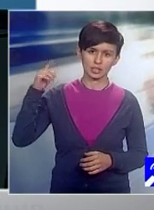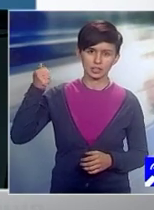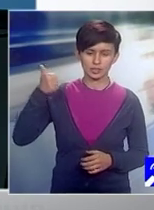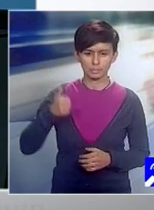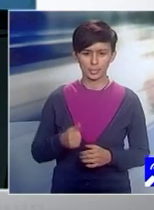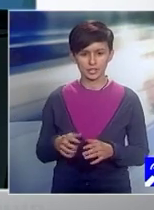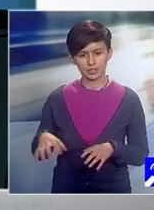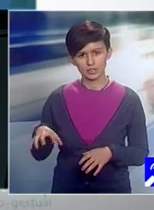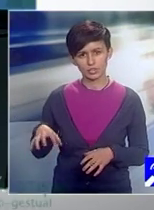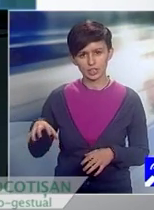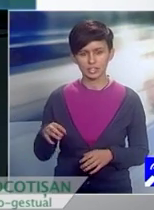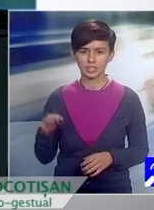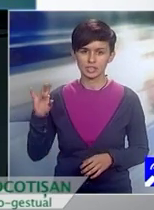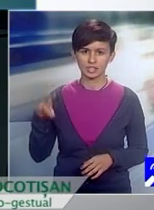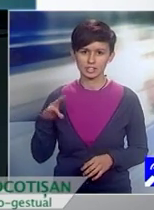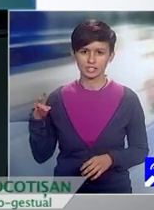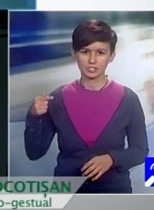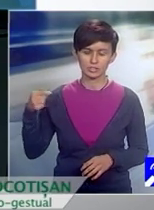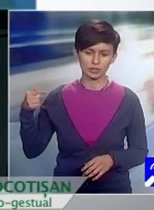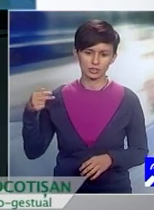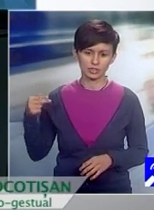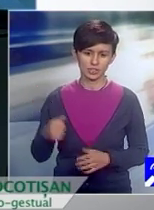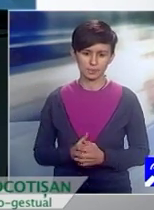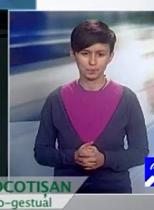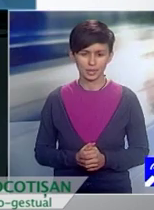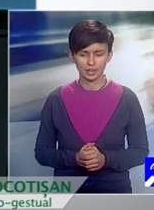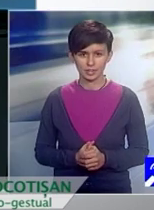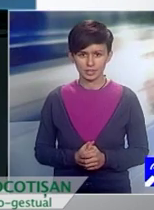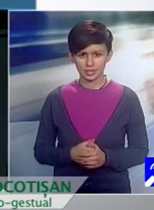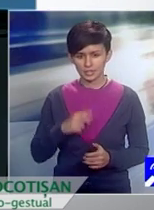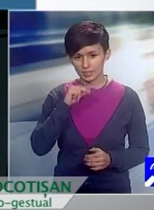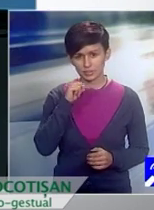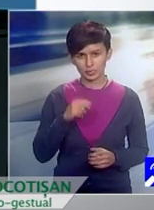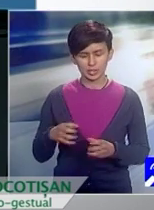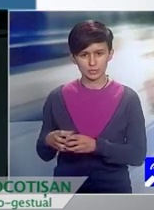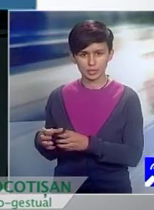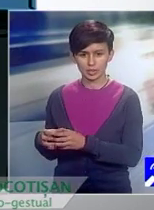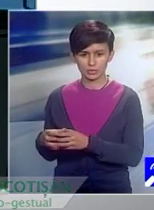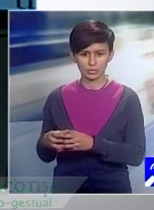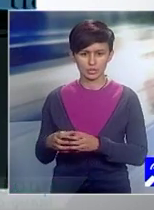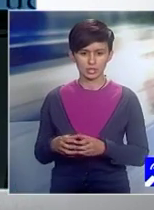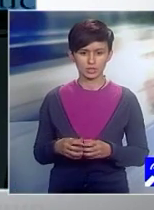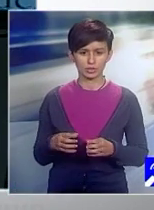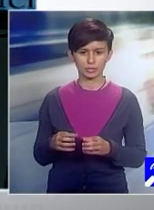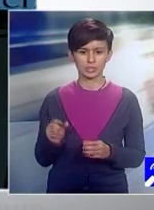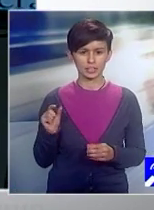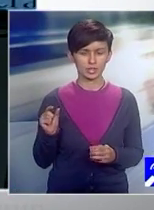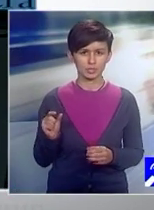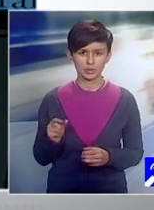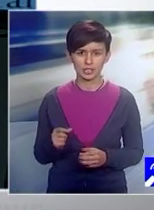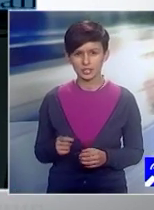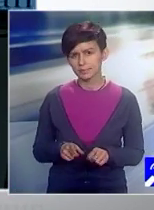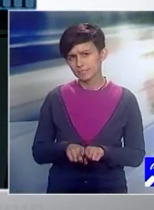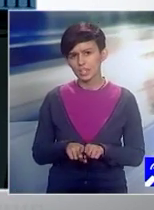localitatea Sfântul Gheorghe. Dar nu numai, vom afla mai multe despre ce este vorba. Este vorba despre un grup etnic adeseori confundat cu